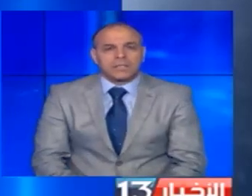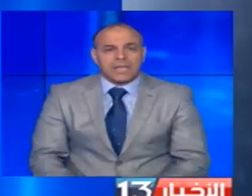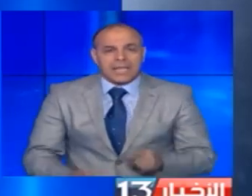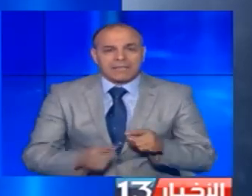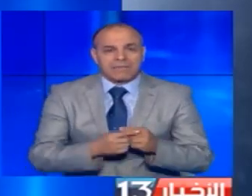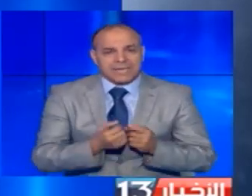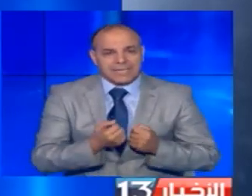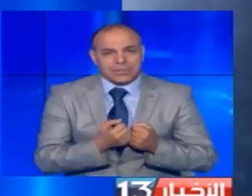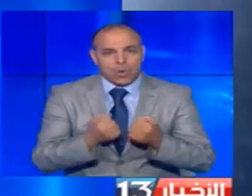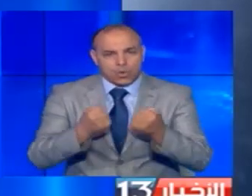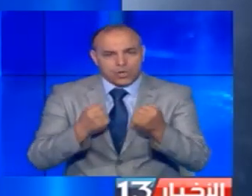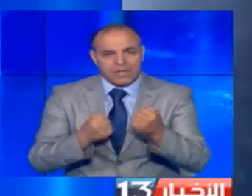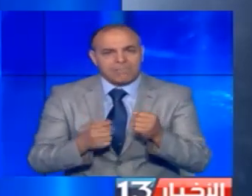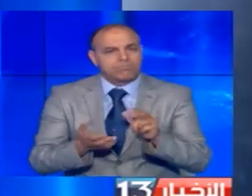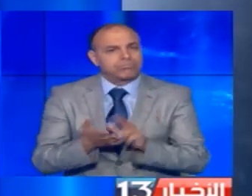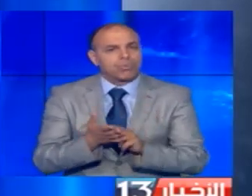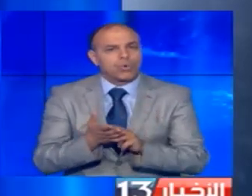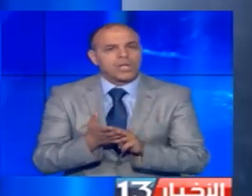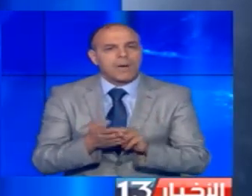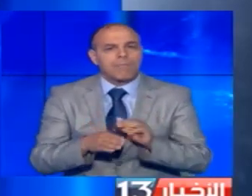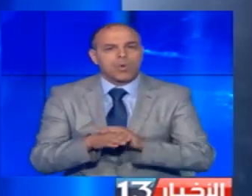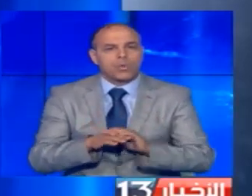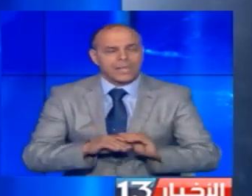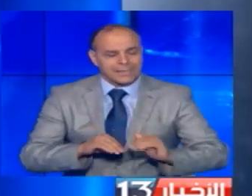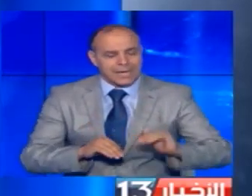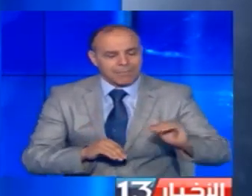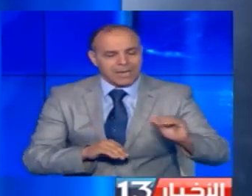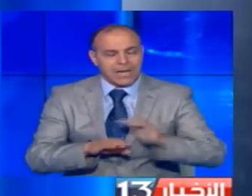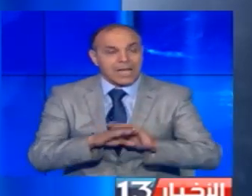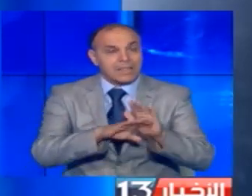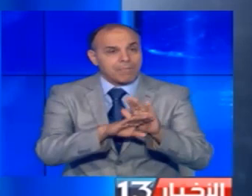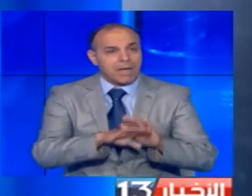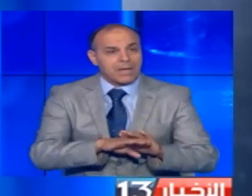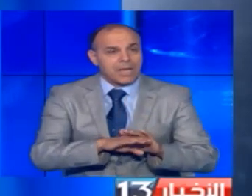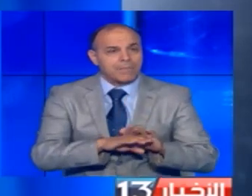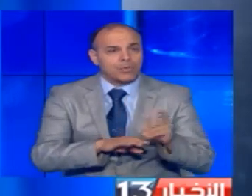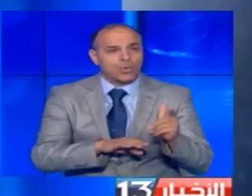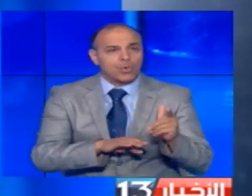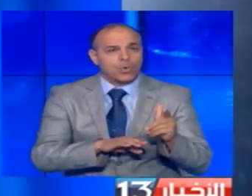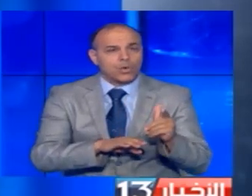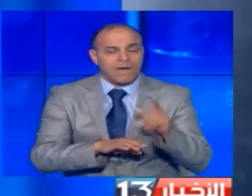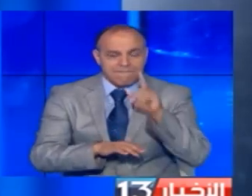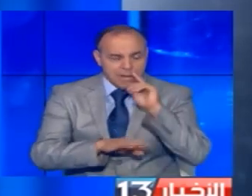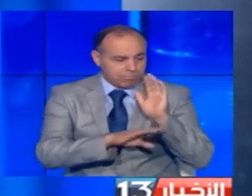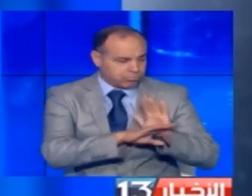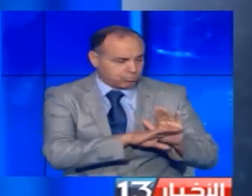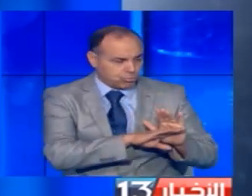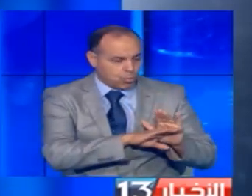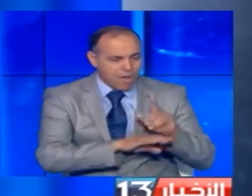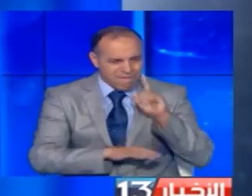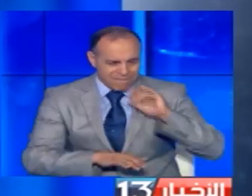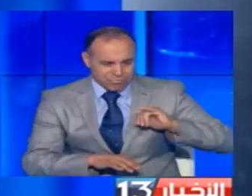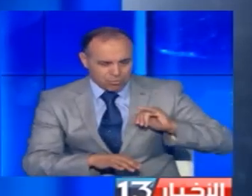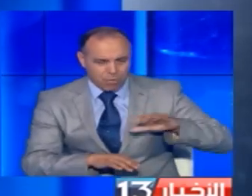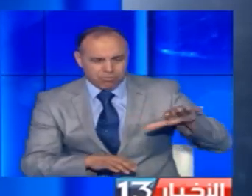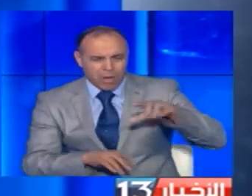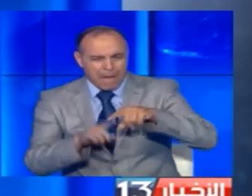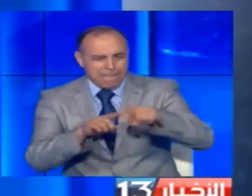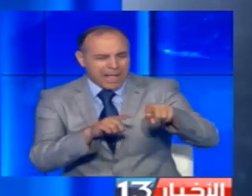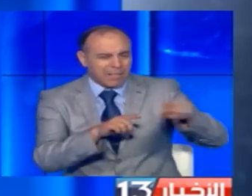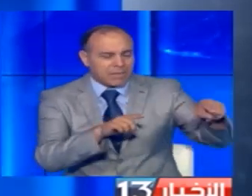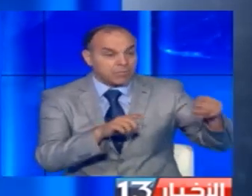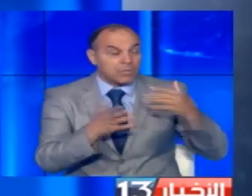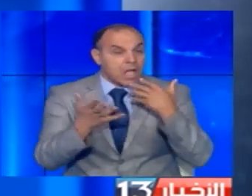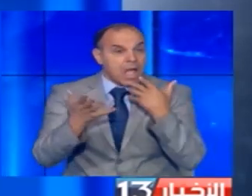تعزيز قدرات الفاعلين في الشان التنموي من اجل ضمان الحمايه للنساء والفتيات في المناطق الريفيه